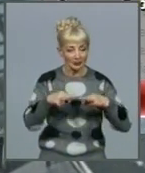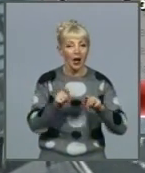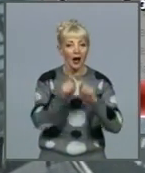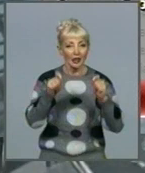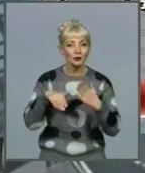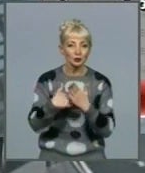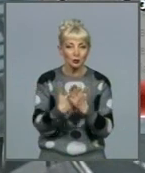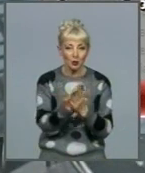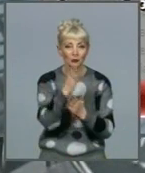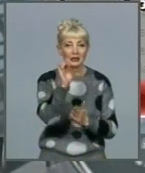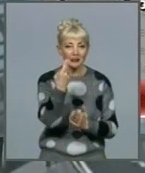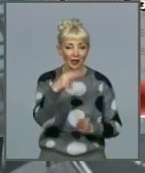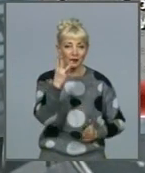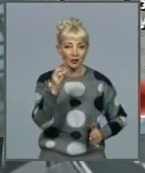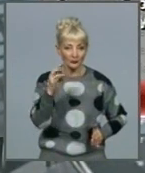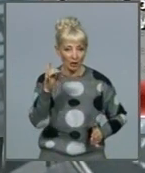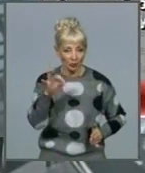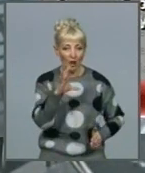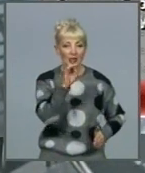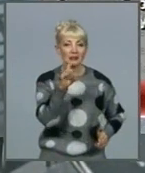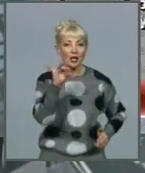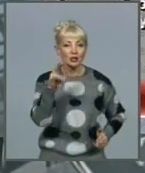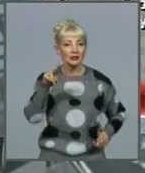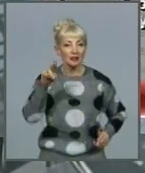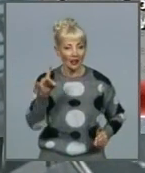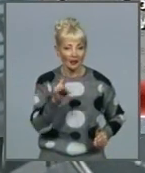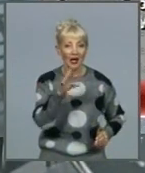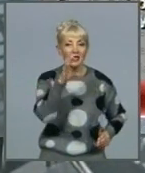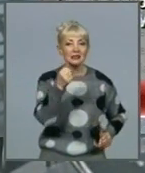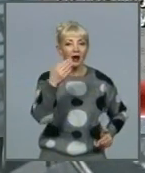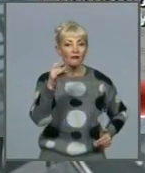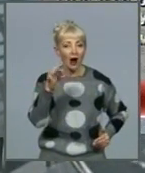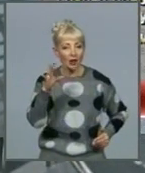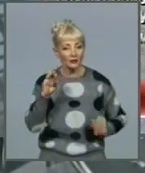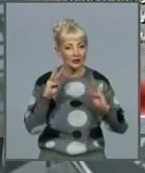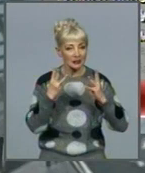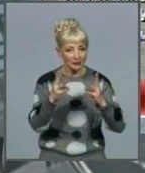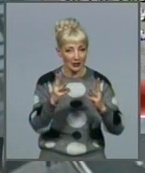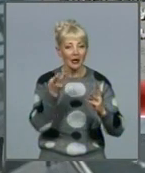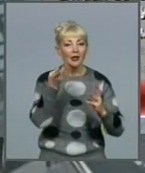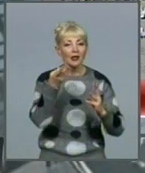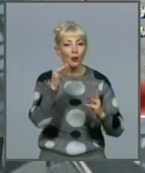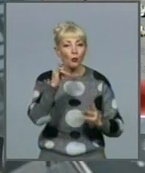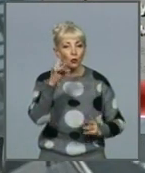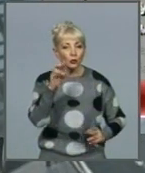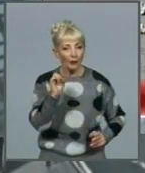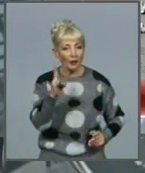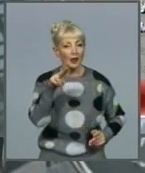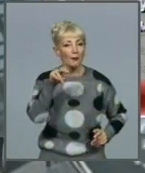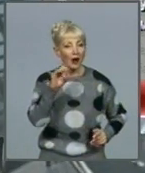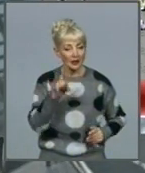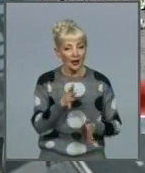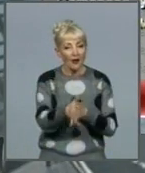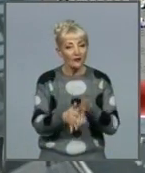Шевченко, Саржин-Яр, сквер Сафарова, урбан-парк для экстремального спорта в молодежном парке, велоцентр и сеть велодорожек